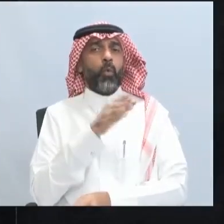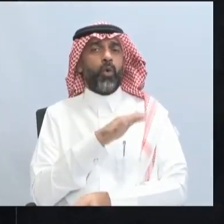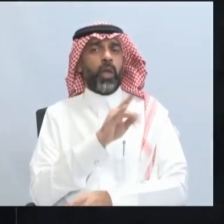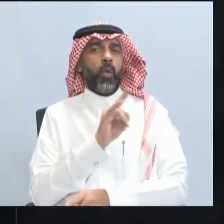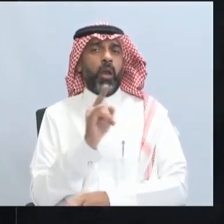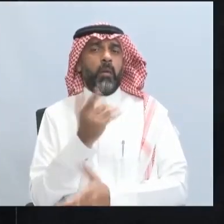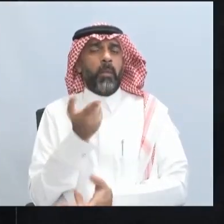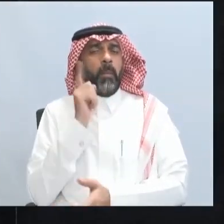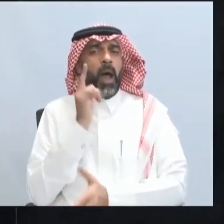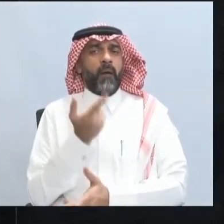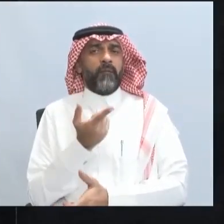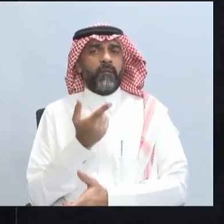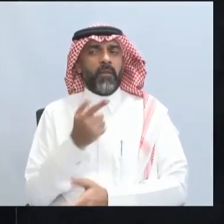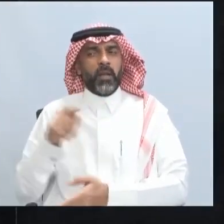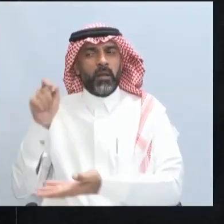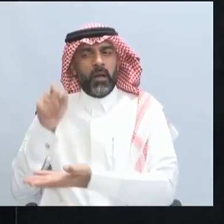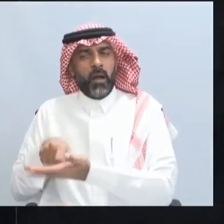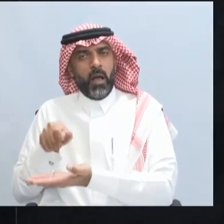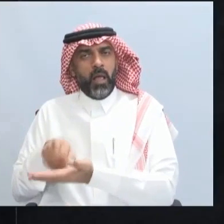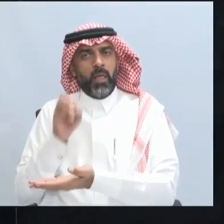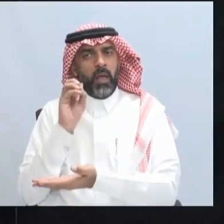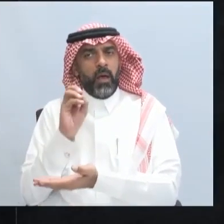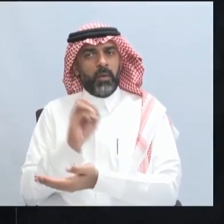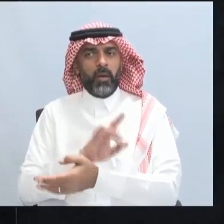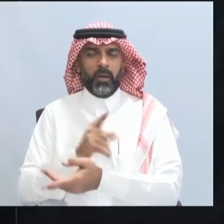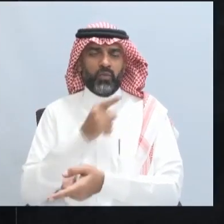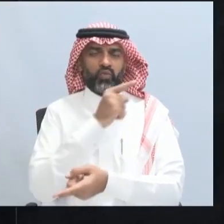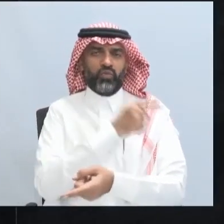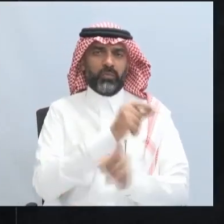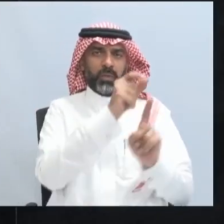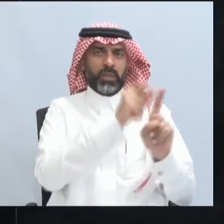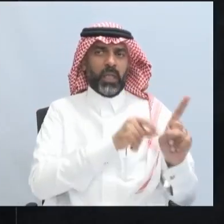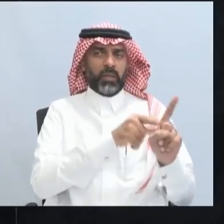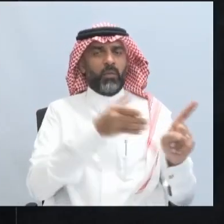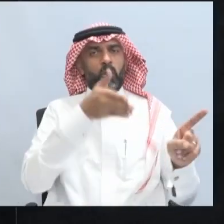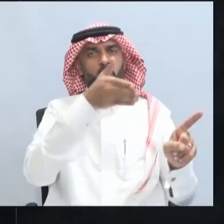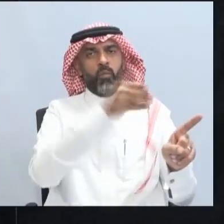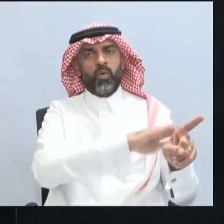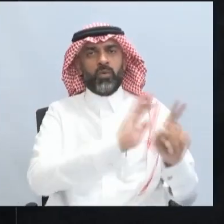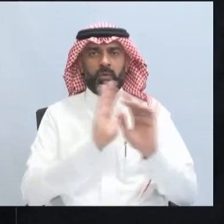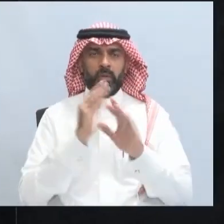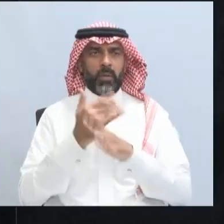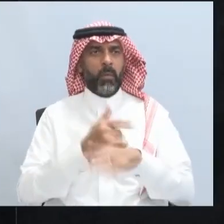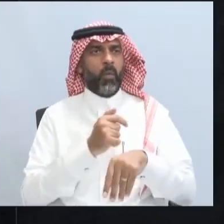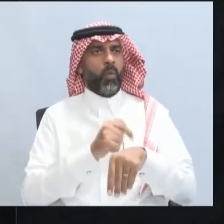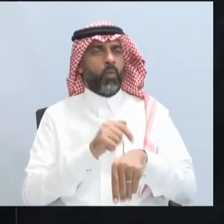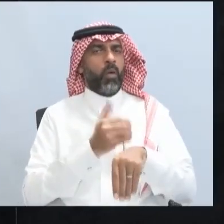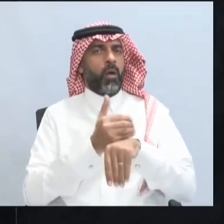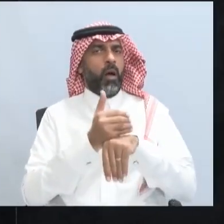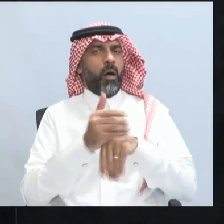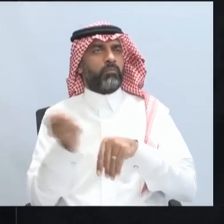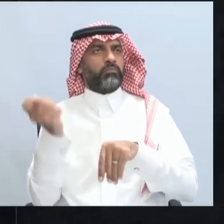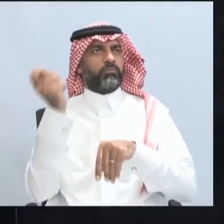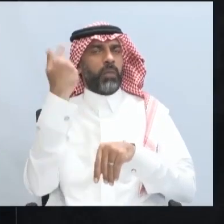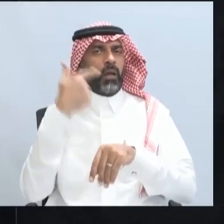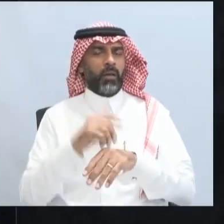القاضي يقدر هذا الامر فيحكم بموته بهذا النظر هذا هو المقصود